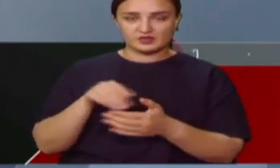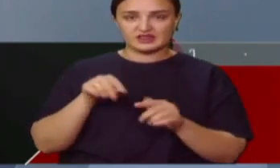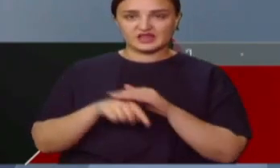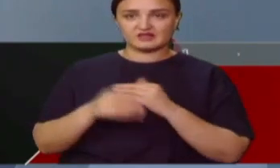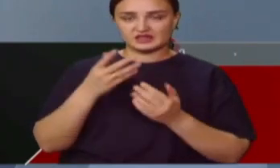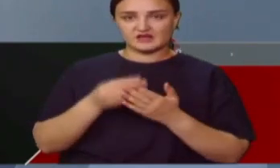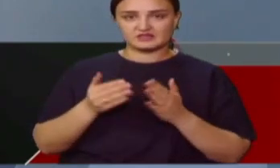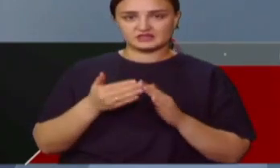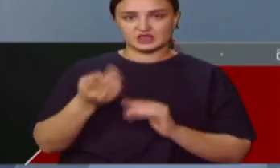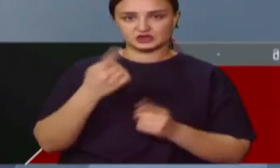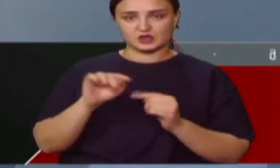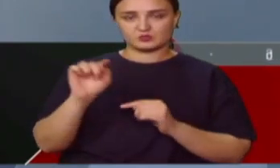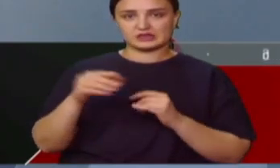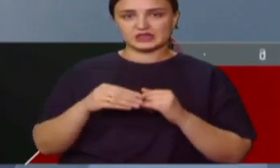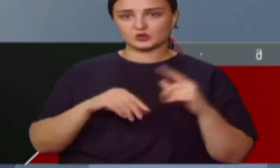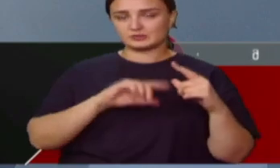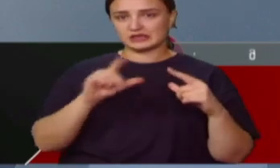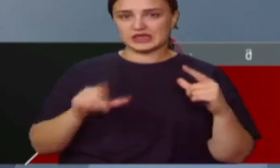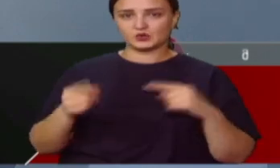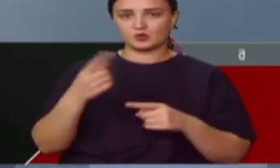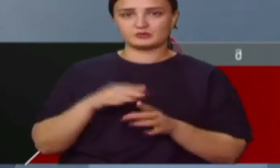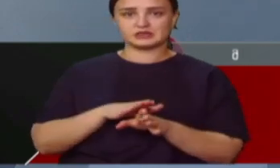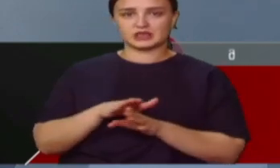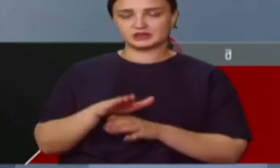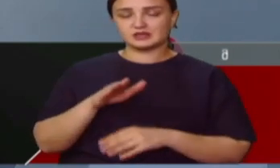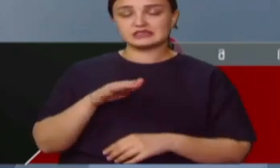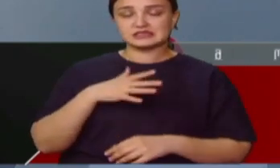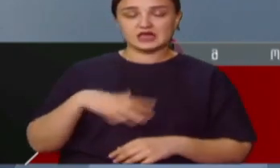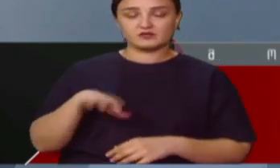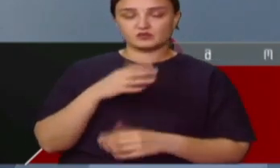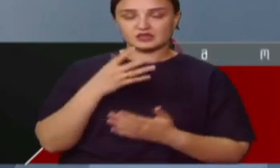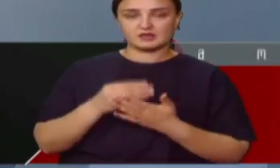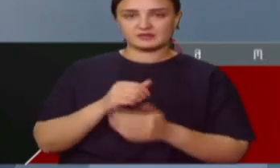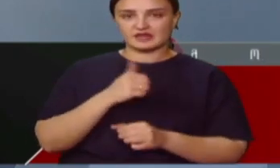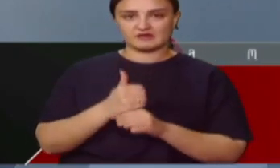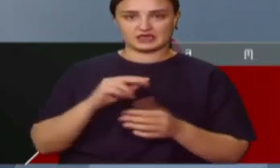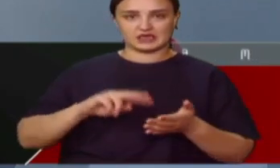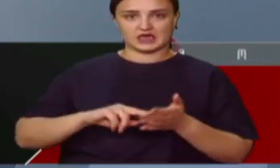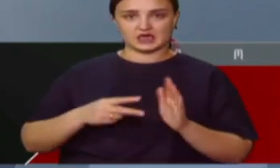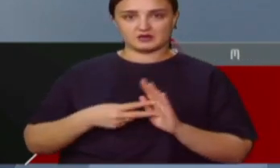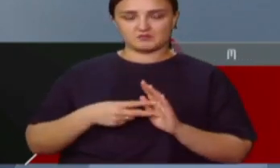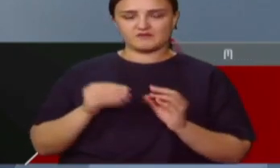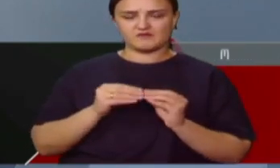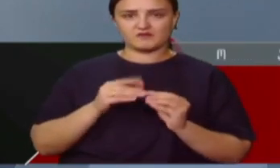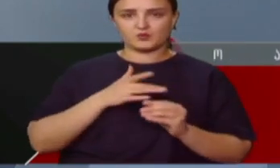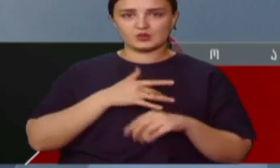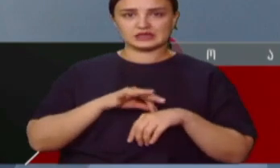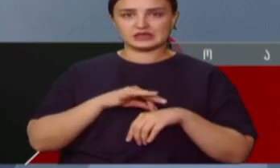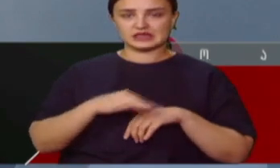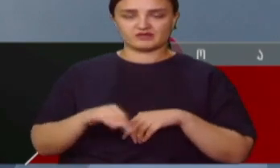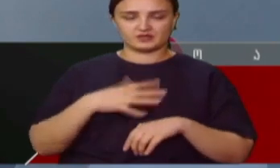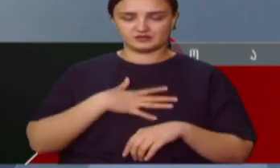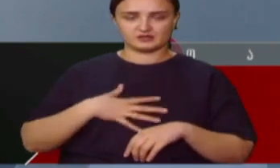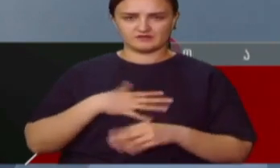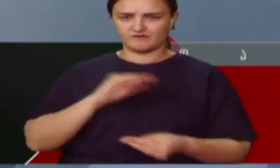და ქვეყნის ტერიტორიული მთლიანობის აღდგენა ქვეყნის მთავარ ამოცანას წარმოადგენს. წლების შემდეგაც არნელდება ის ტკივილი და განცდები,